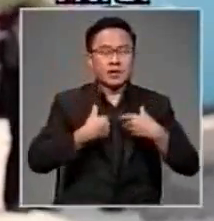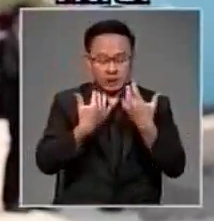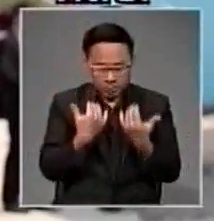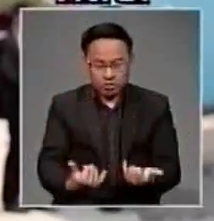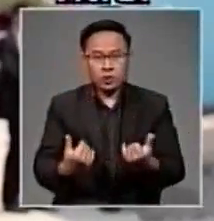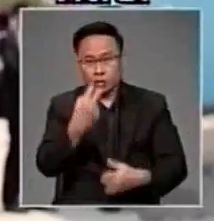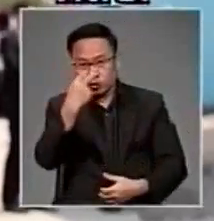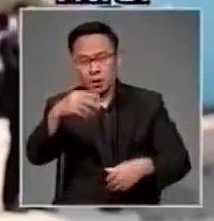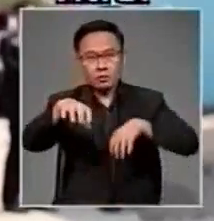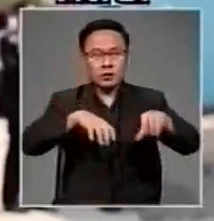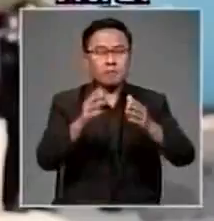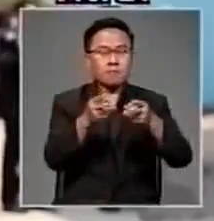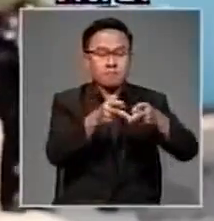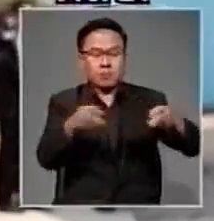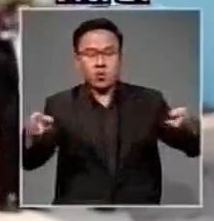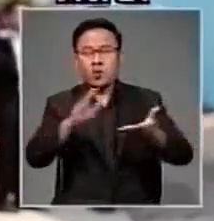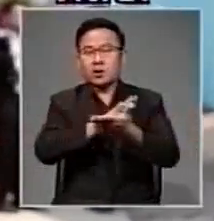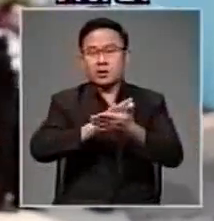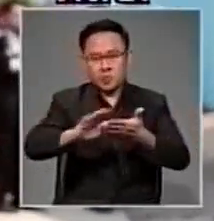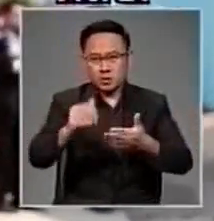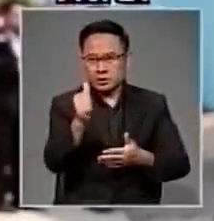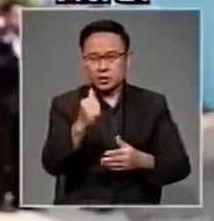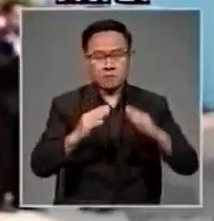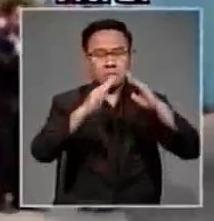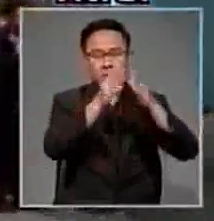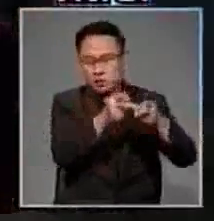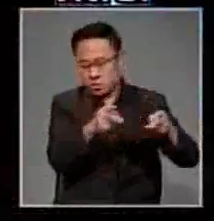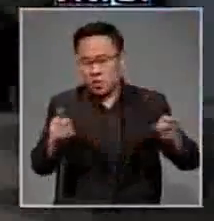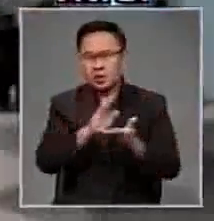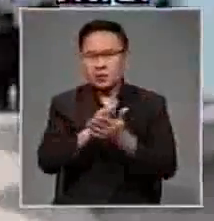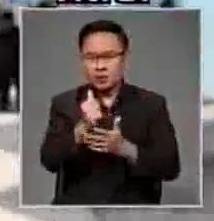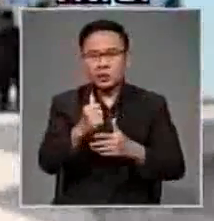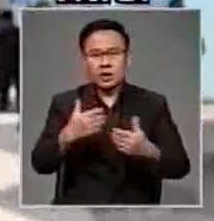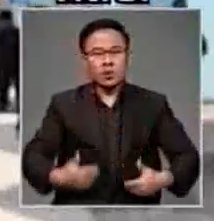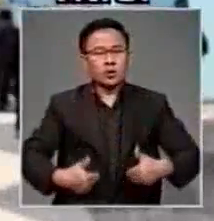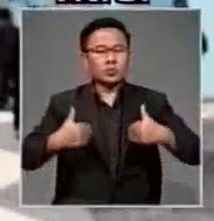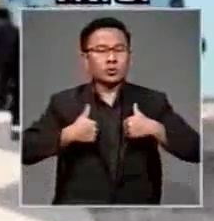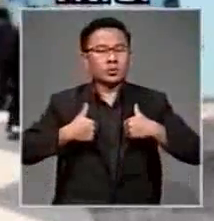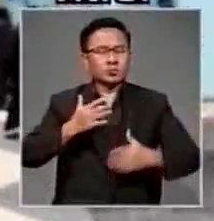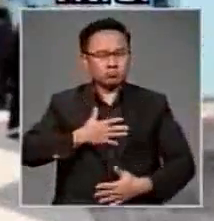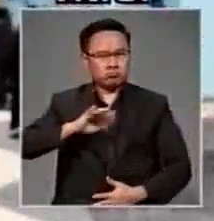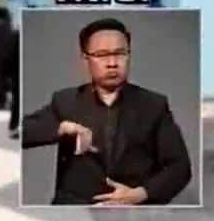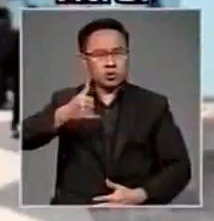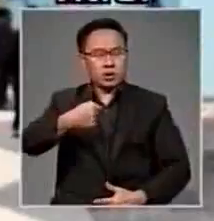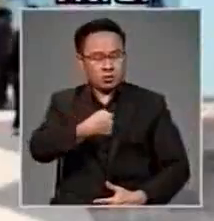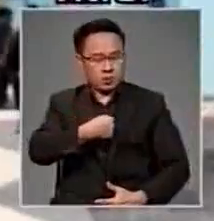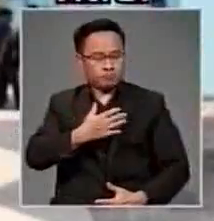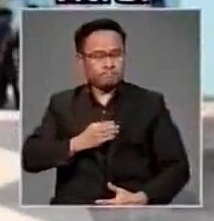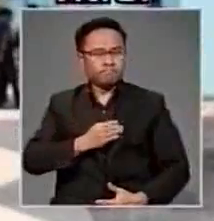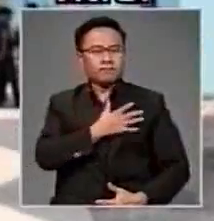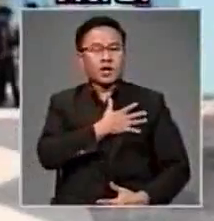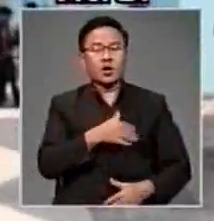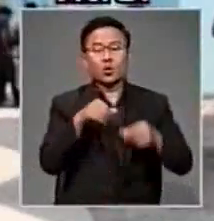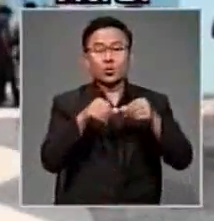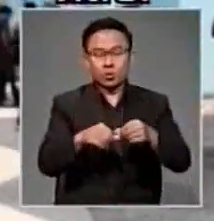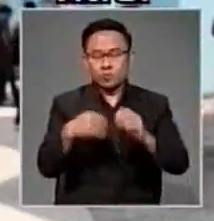วกอาชญากรรมอะไรครับ ดูไม่ปลอดภัยแต่ตอนนี้เราสบายใจขึ้นเยอะอย่างที่เห็นนะบ้านมันเป็นระเบียบเรียบร้อยขึ้นครับความ